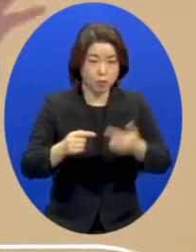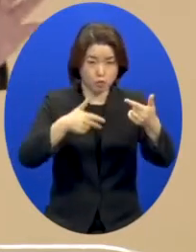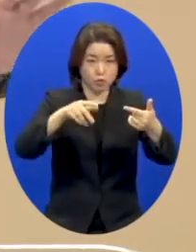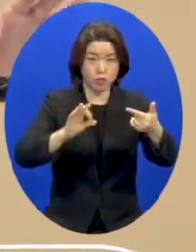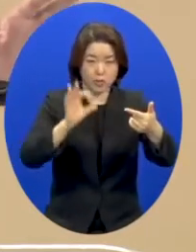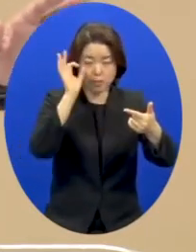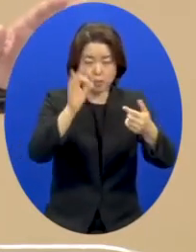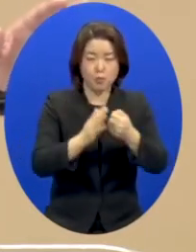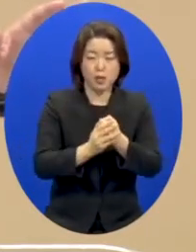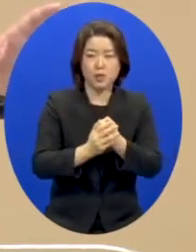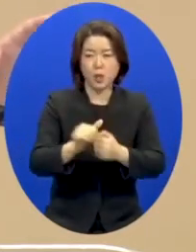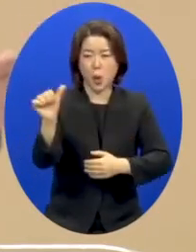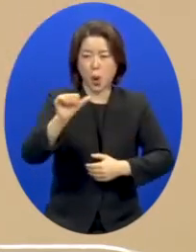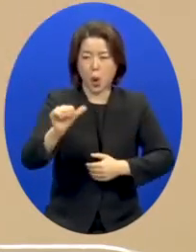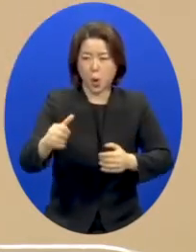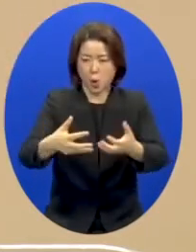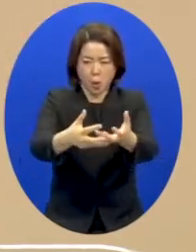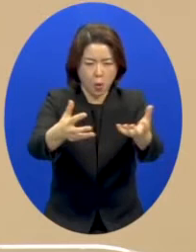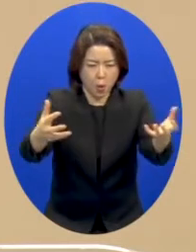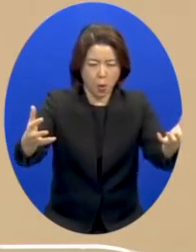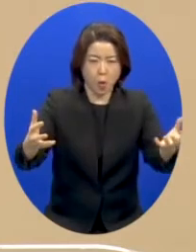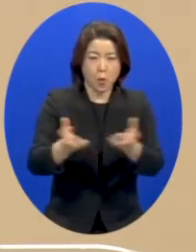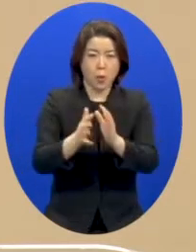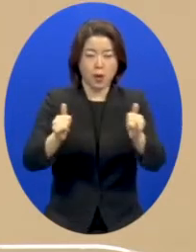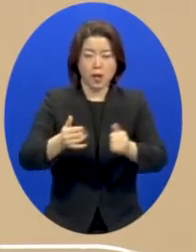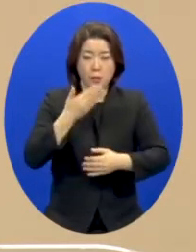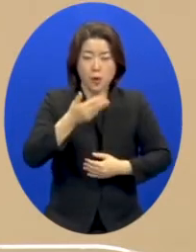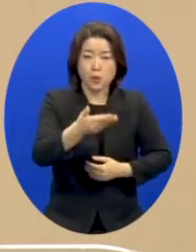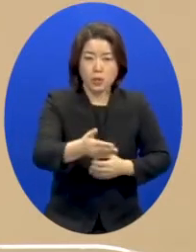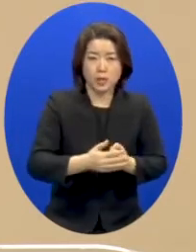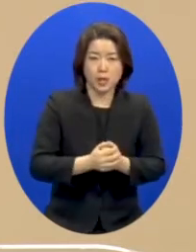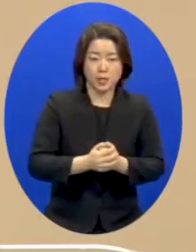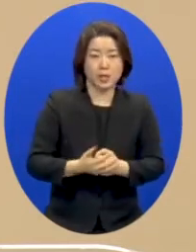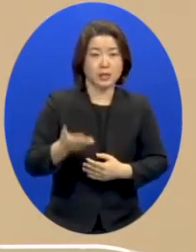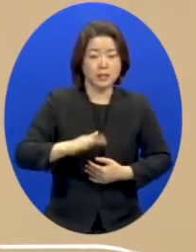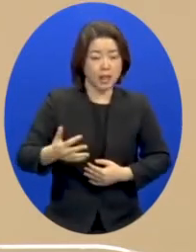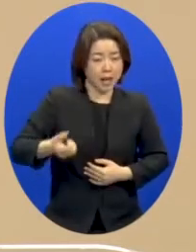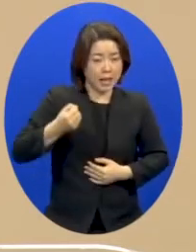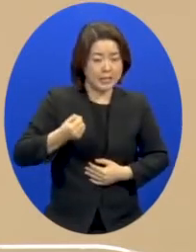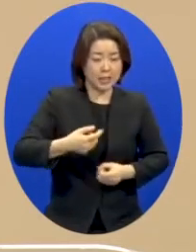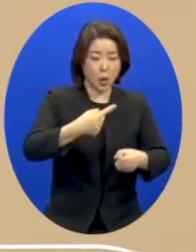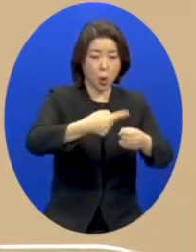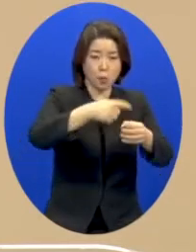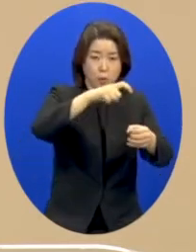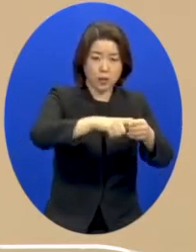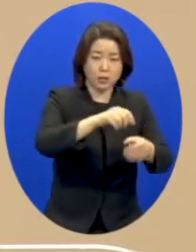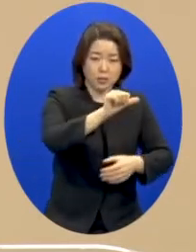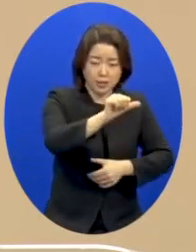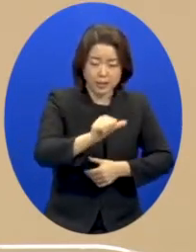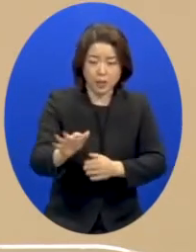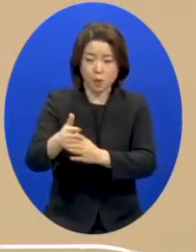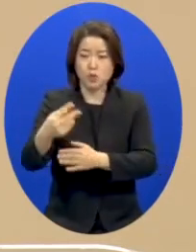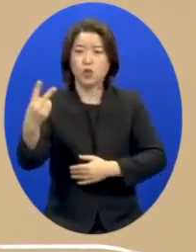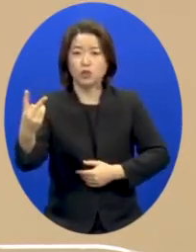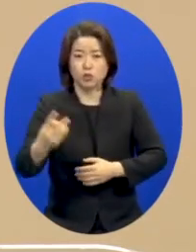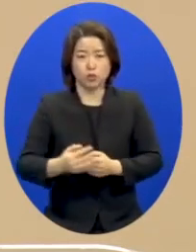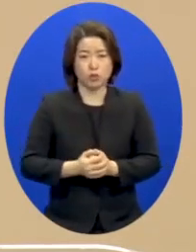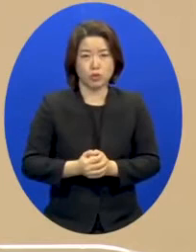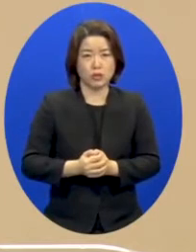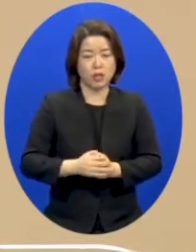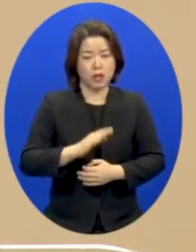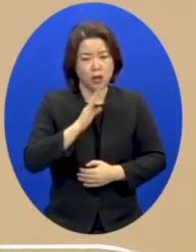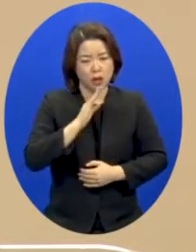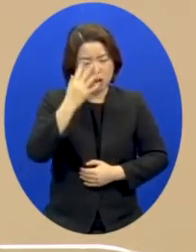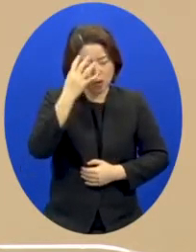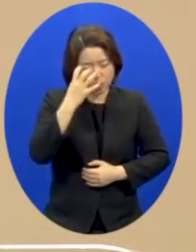무리를 먹이셔야 되는데 가진 것은 보리떡 5개, 물고기 2마리밖에 없었습니다. 사실은 정말 비참한